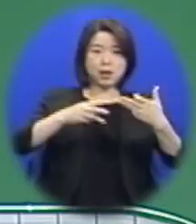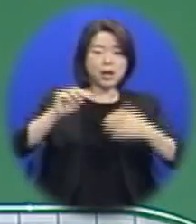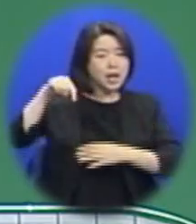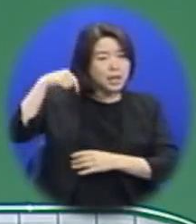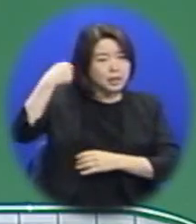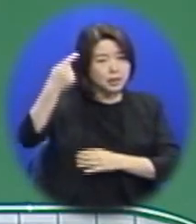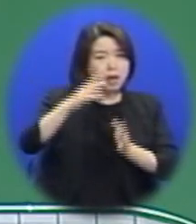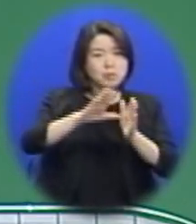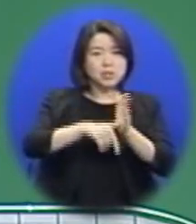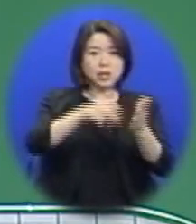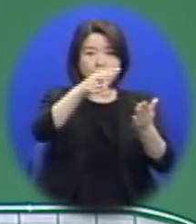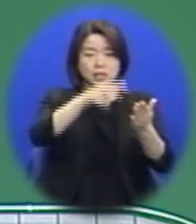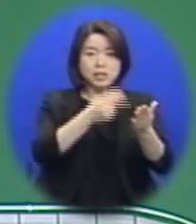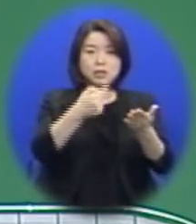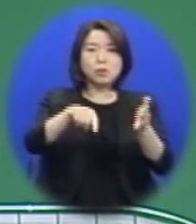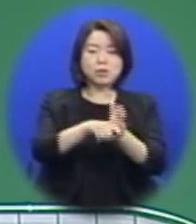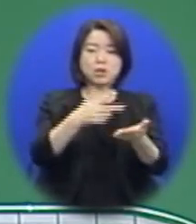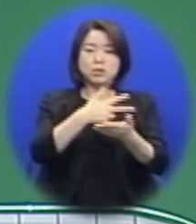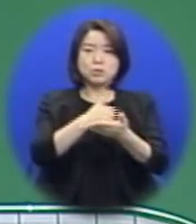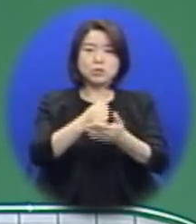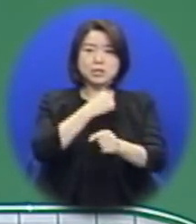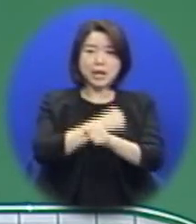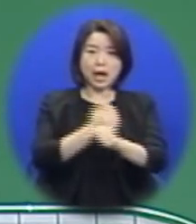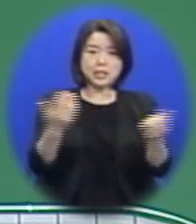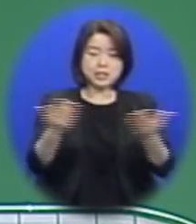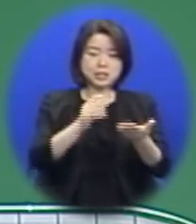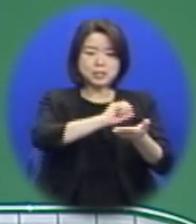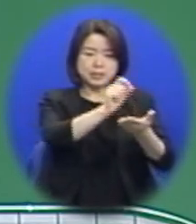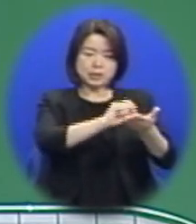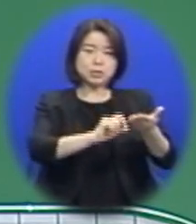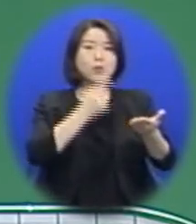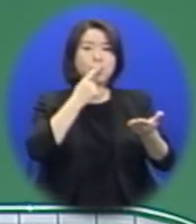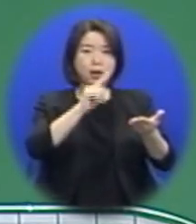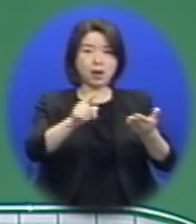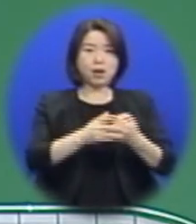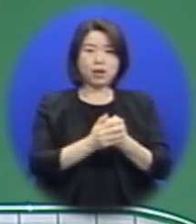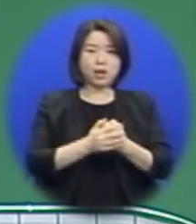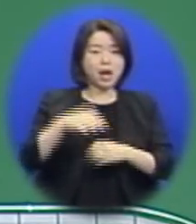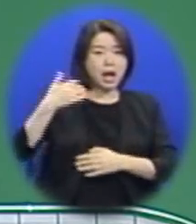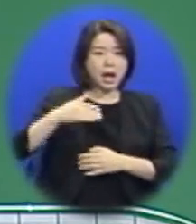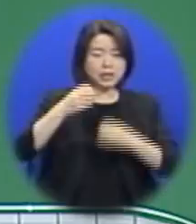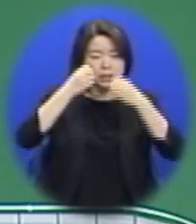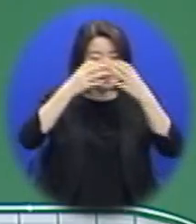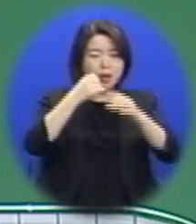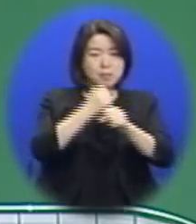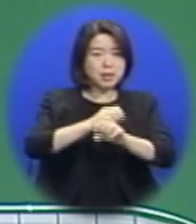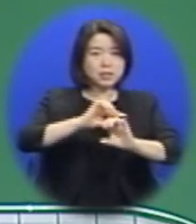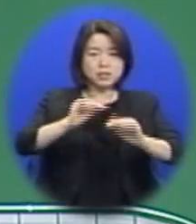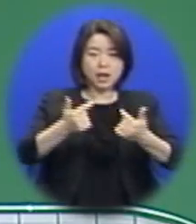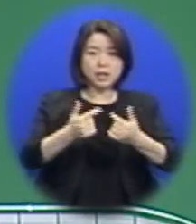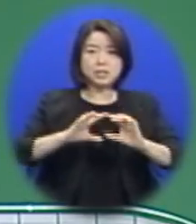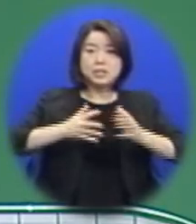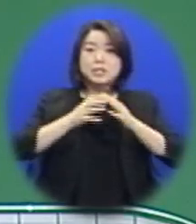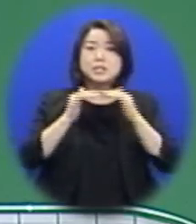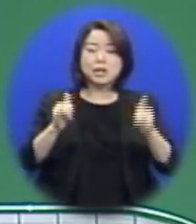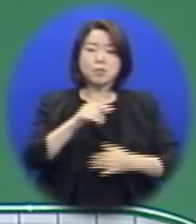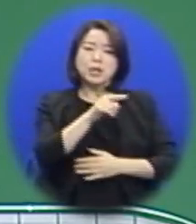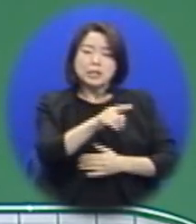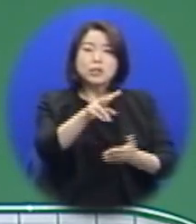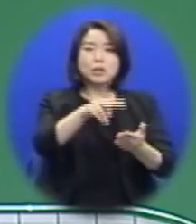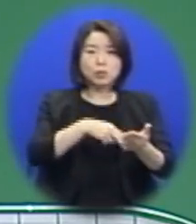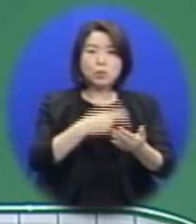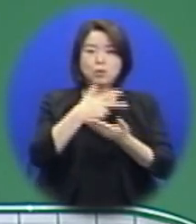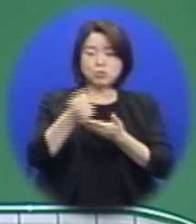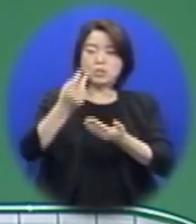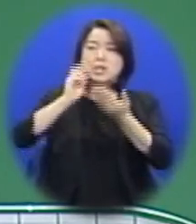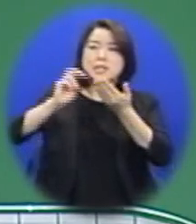세대가 읽도록 주님께서 하신 일을 기록하여라. 아직 창조되지 않은 백성이 그것을 읽고